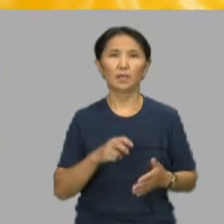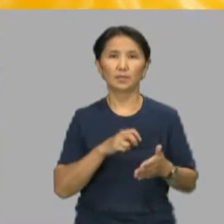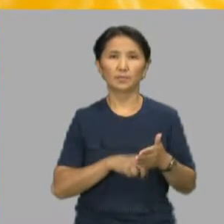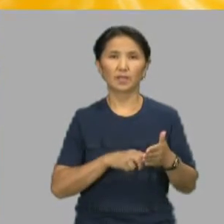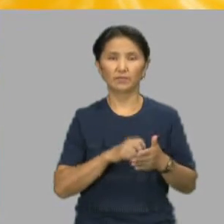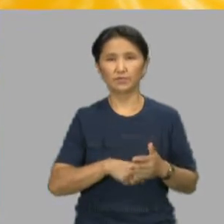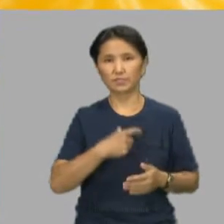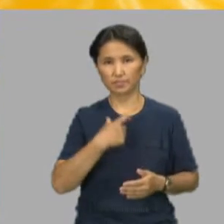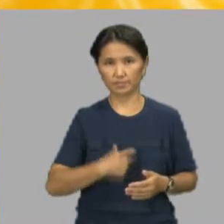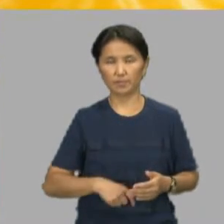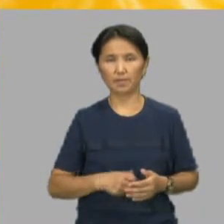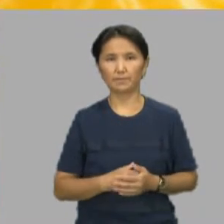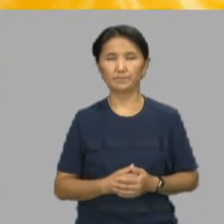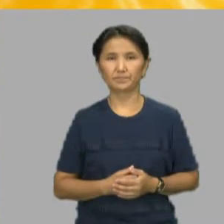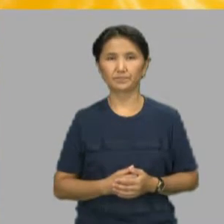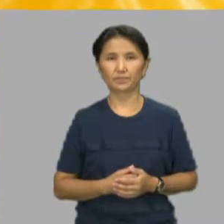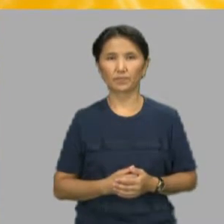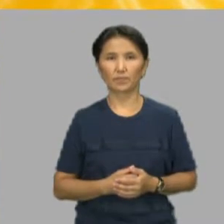Проверьте себя.